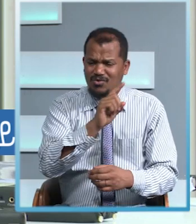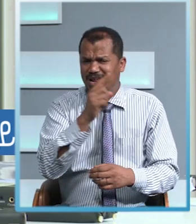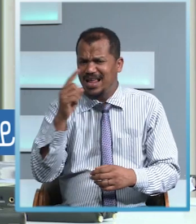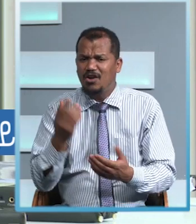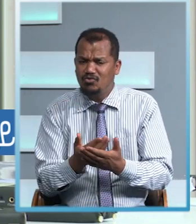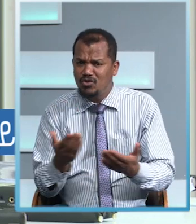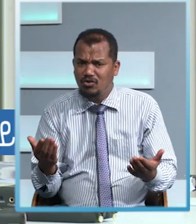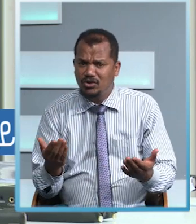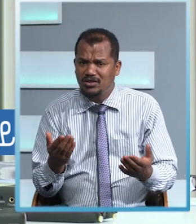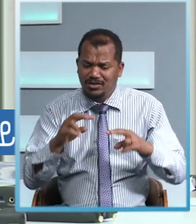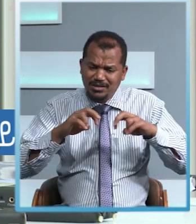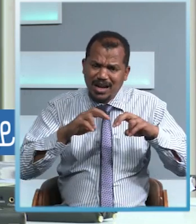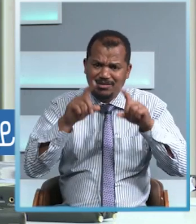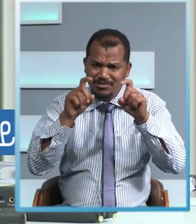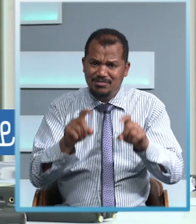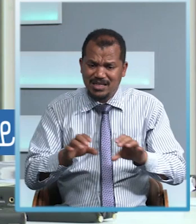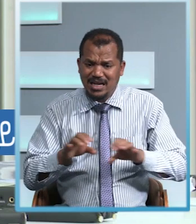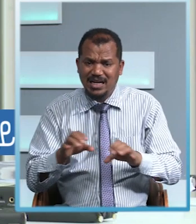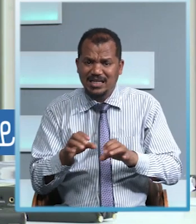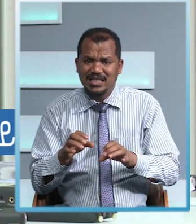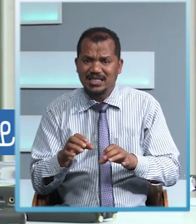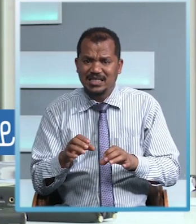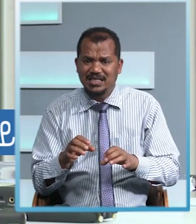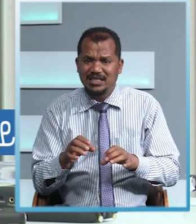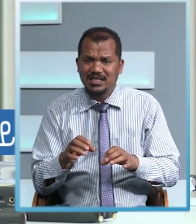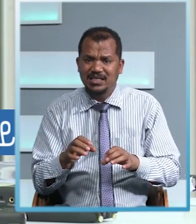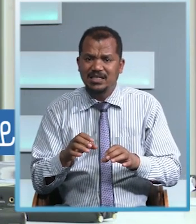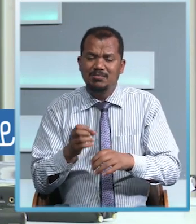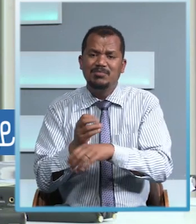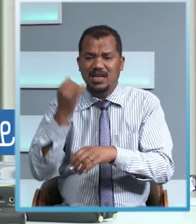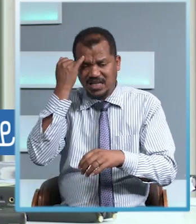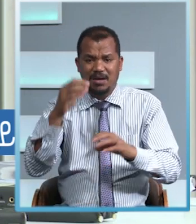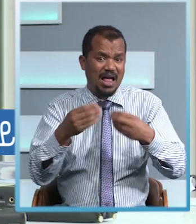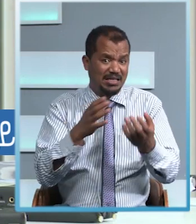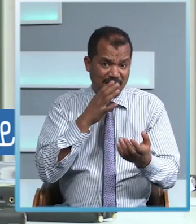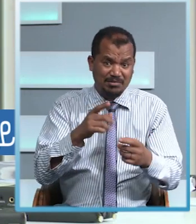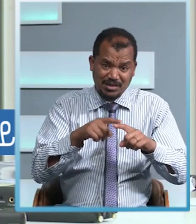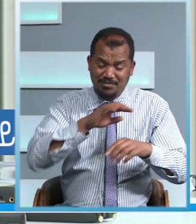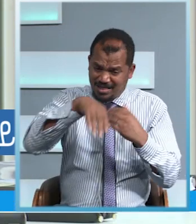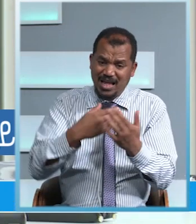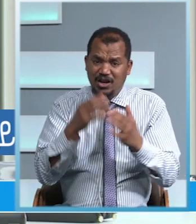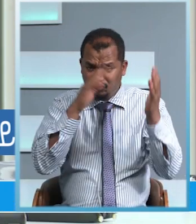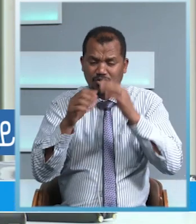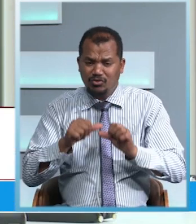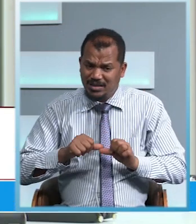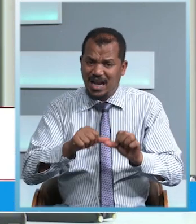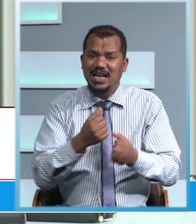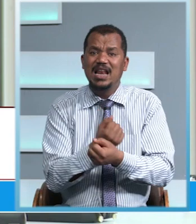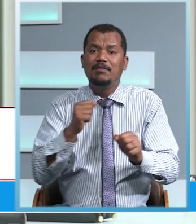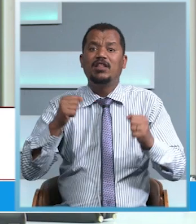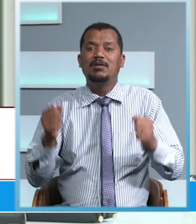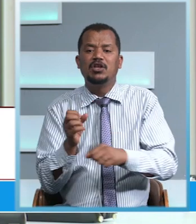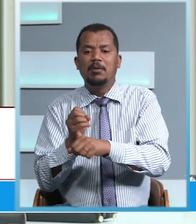የሚመጡ ለእያንዳንዱ ጉዳዮች ጥናትና ምርምር እያደረገ ምክር ሀሳብን አይሰጥም። ነገር ግን በአጠቃላይ ችግሮችን በዘላቂነት